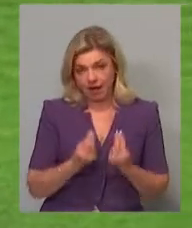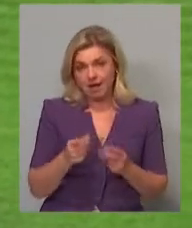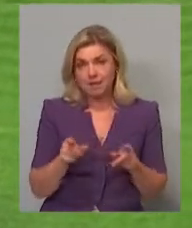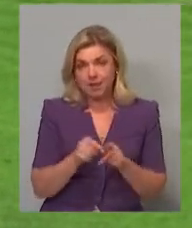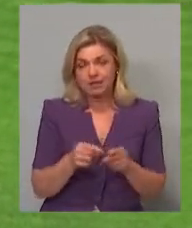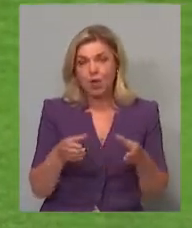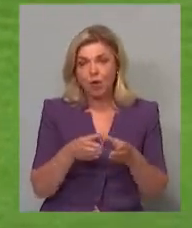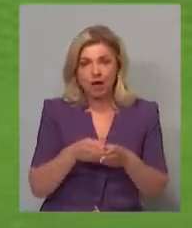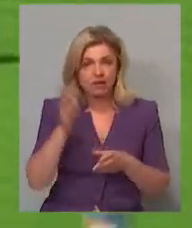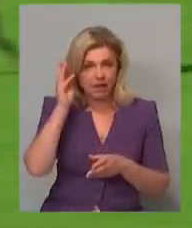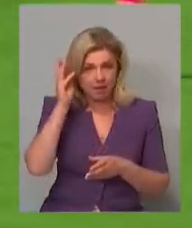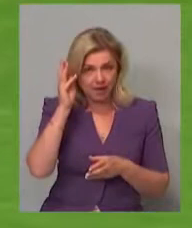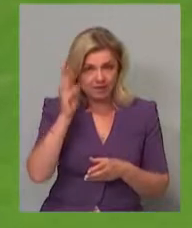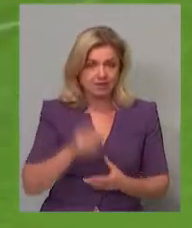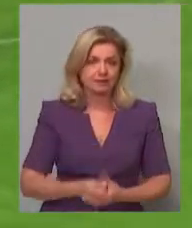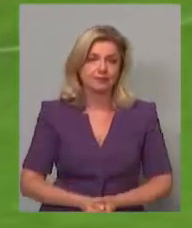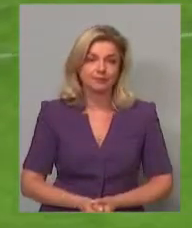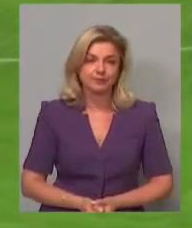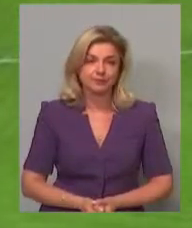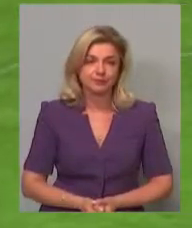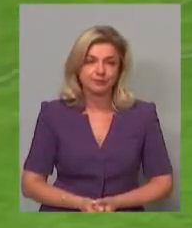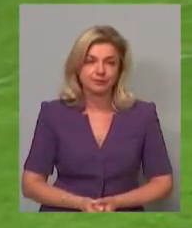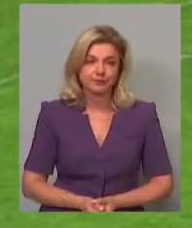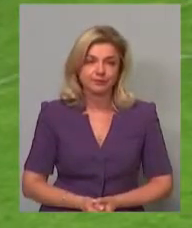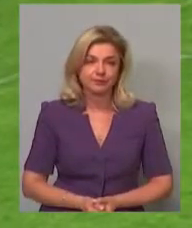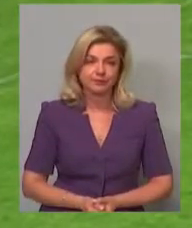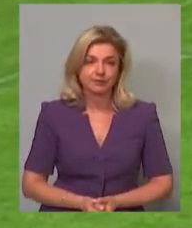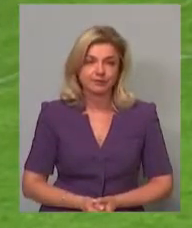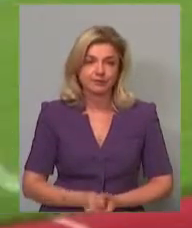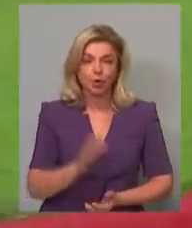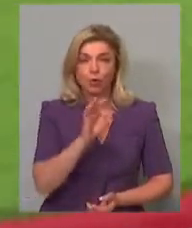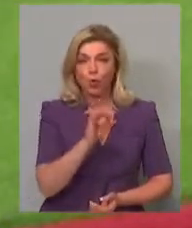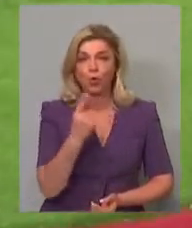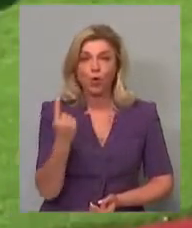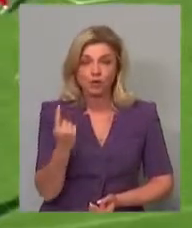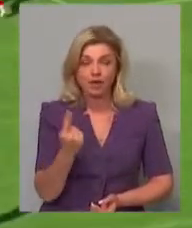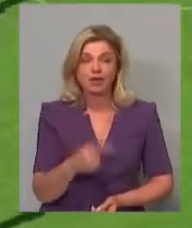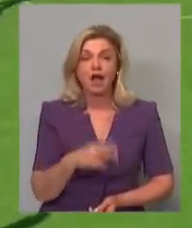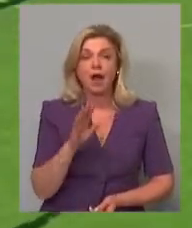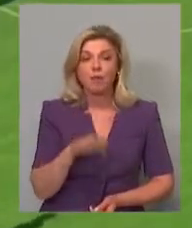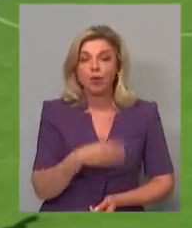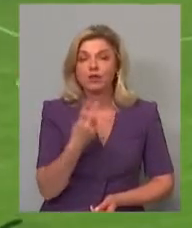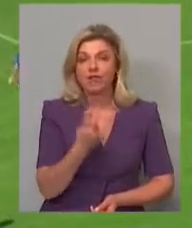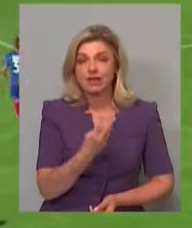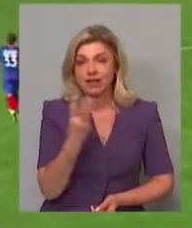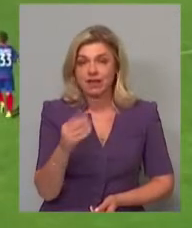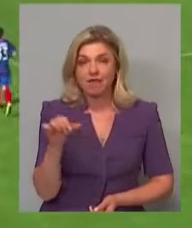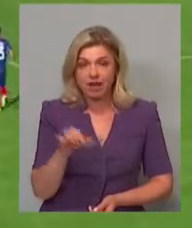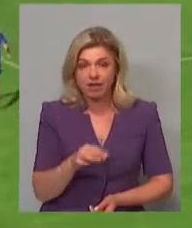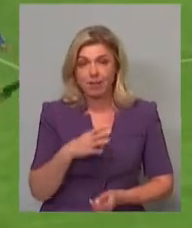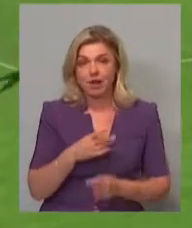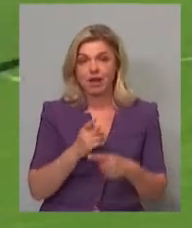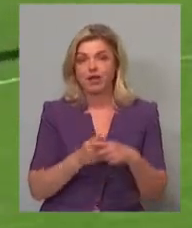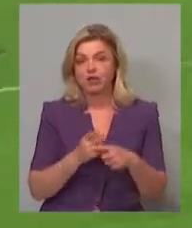Євгена Зарічнюка головою замкнув захисник Владислав Охранчук. 0-1. На 23-й хвилині господарі зрівняли рахунок у